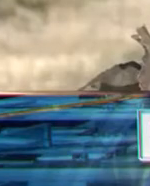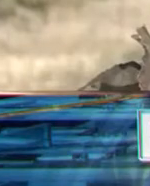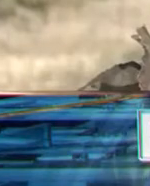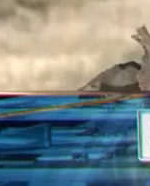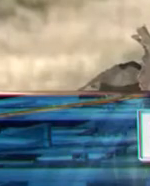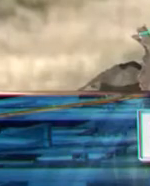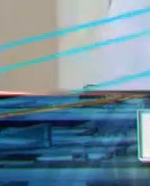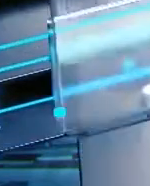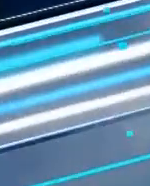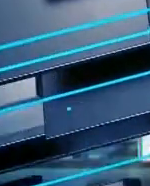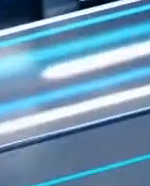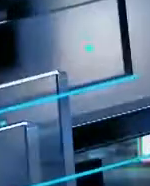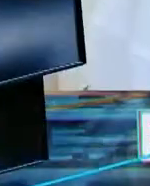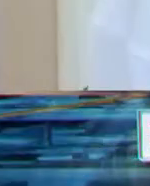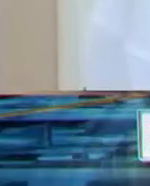өркендеттік.